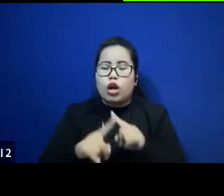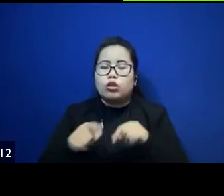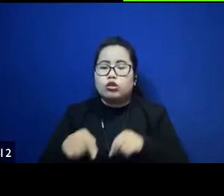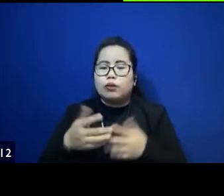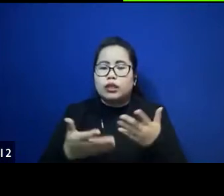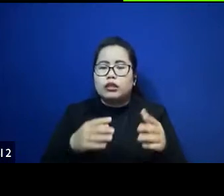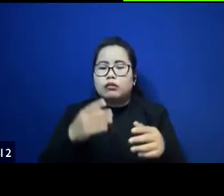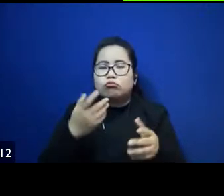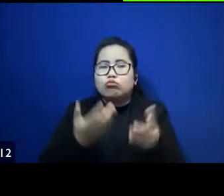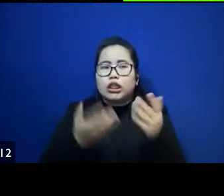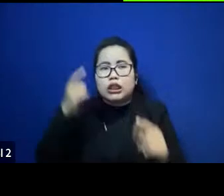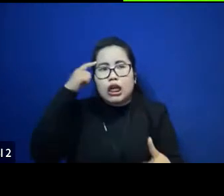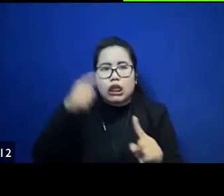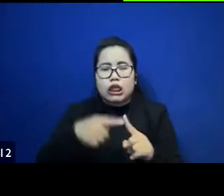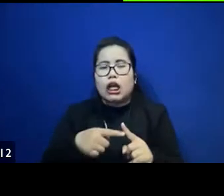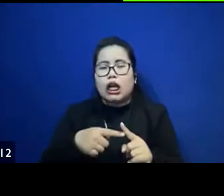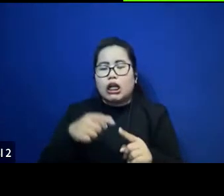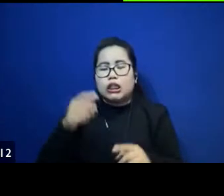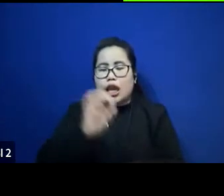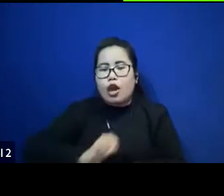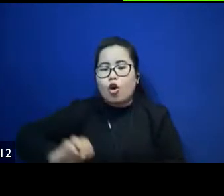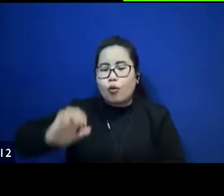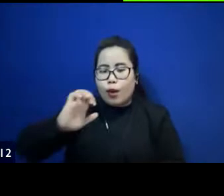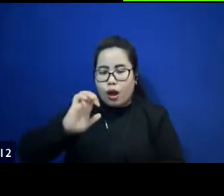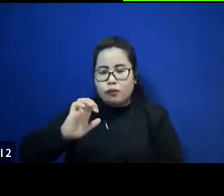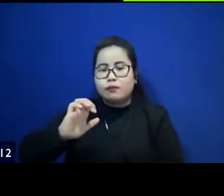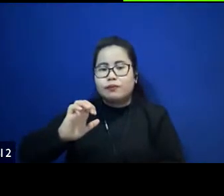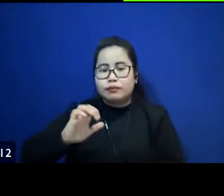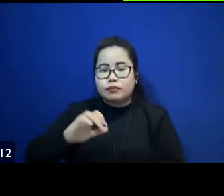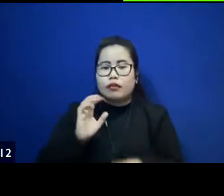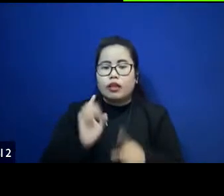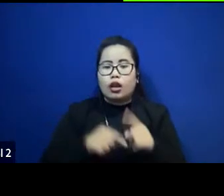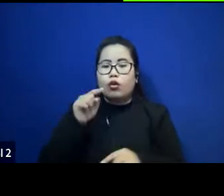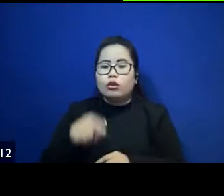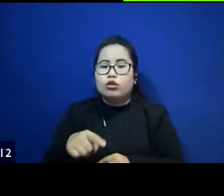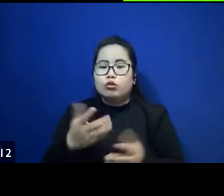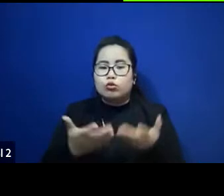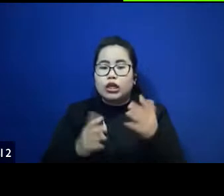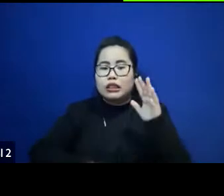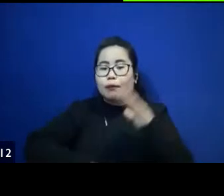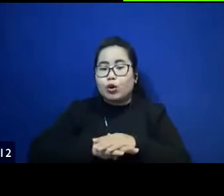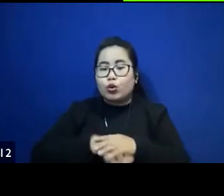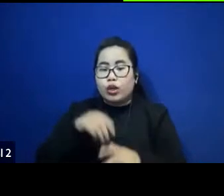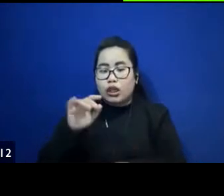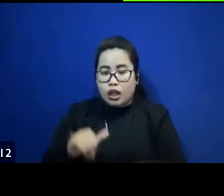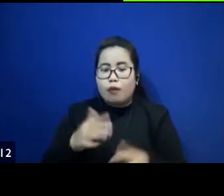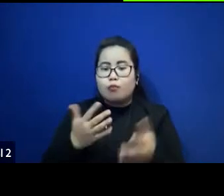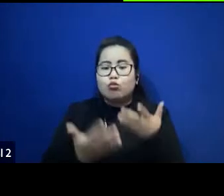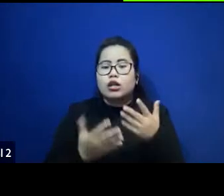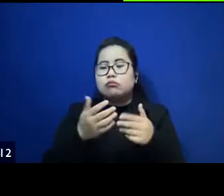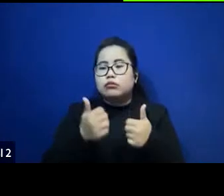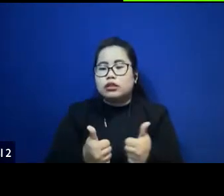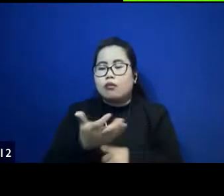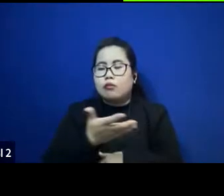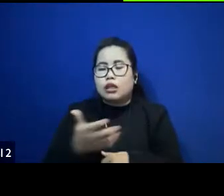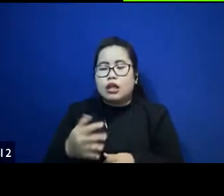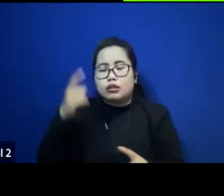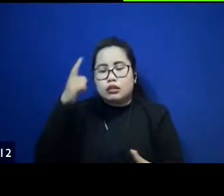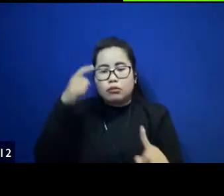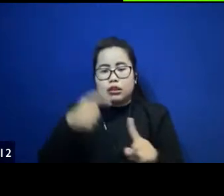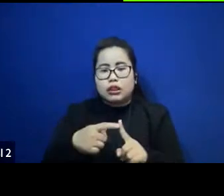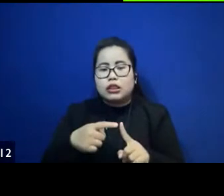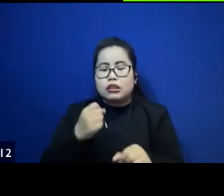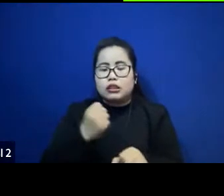market di Eropa jika memang itu apa memang dipenuhi terpenuhi ya bisa jadi mereka subject 7